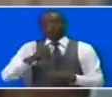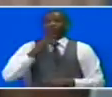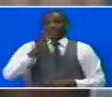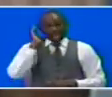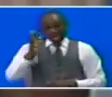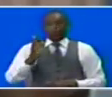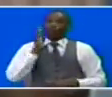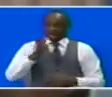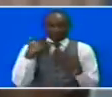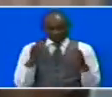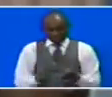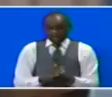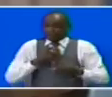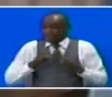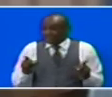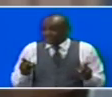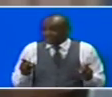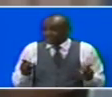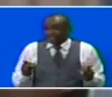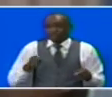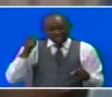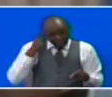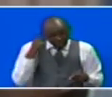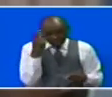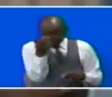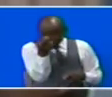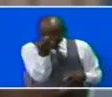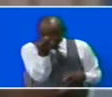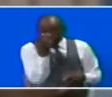nimeamkua. Lakini niwakumbushe kitu kidogo.